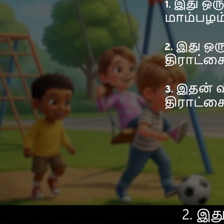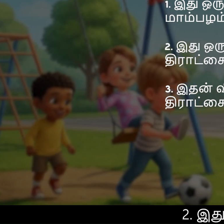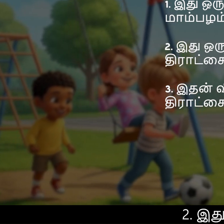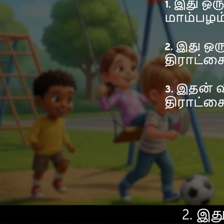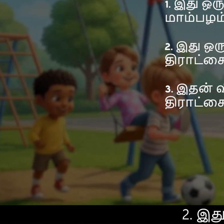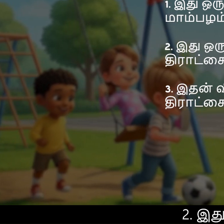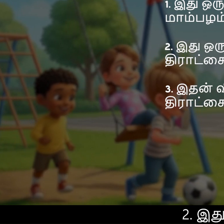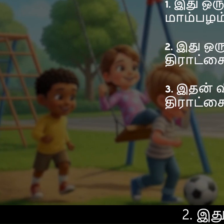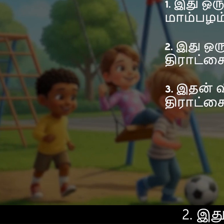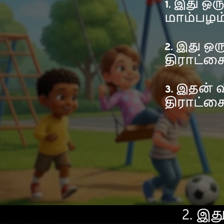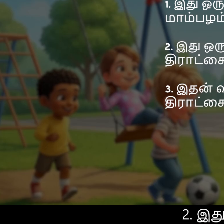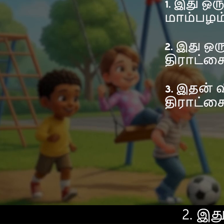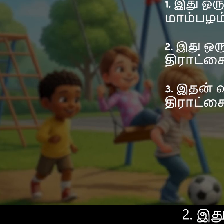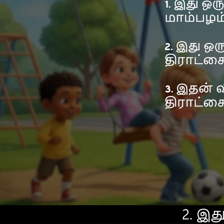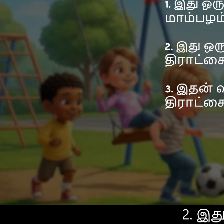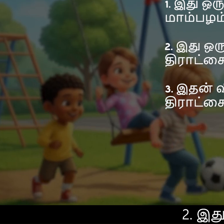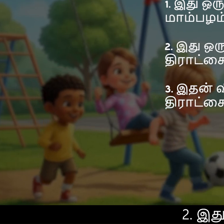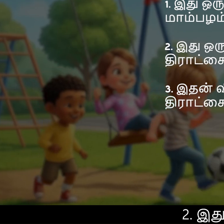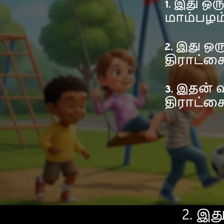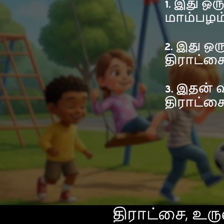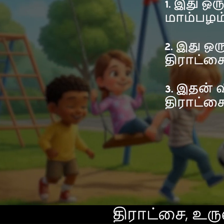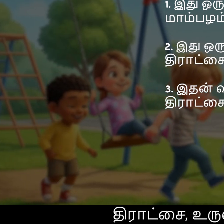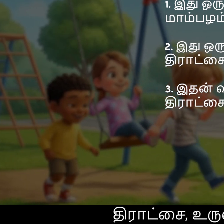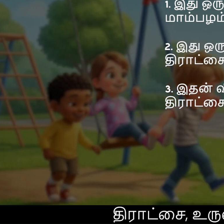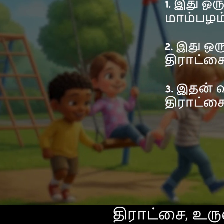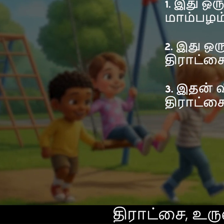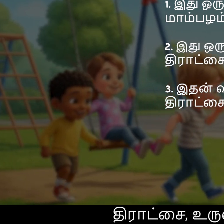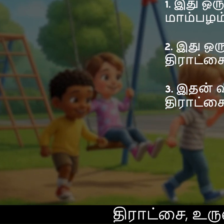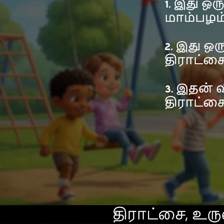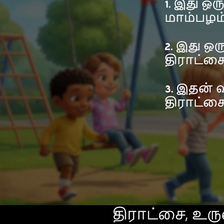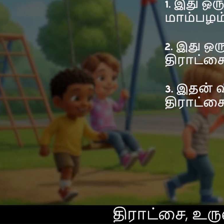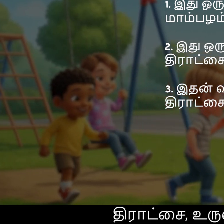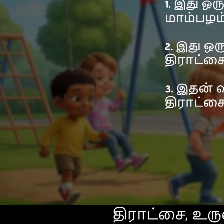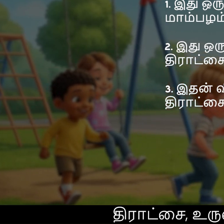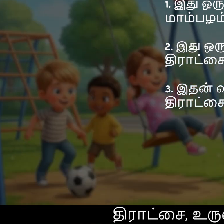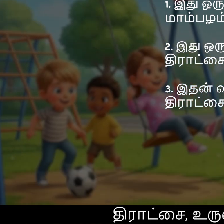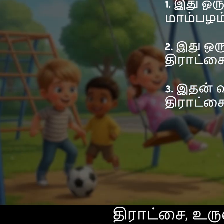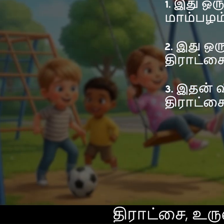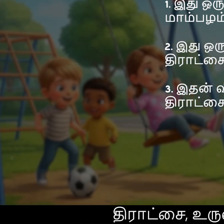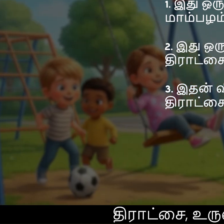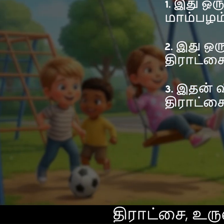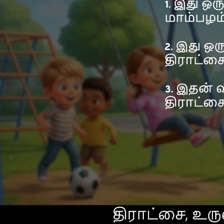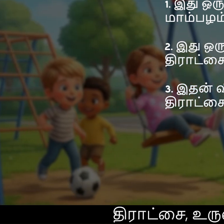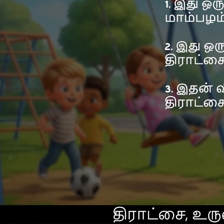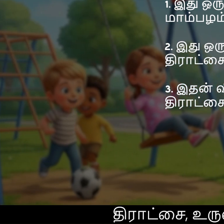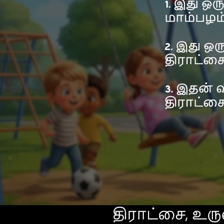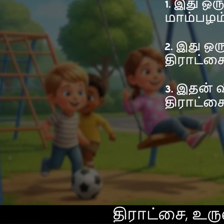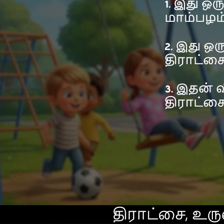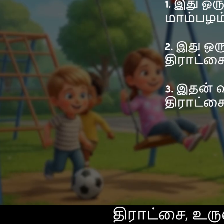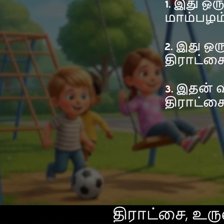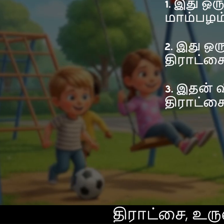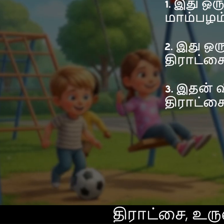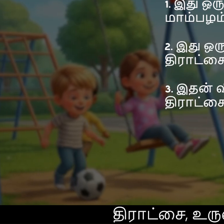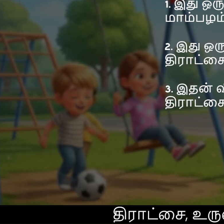கேள்வி 2. இது காய்கறி அல்ல. ஆ திராட்சை, ஆ